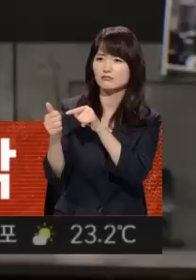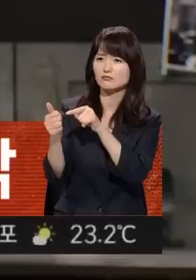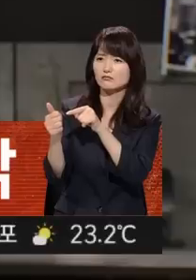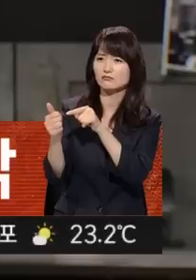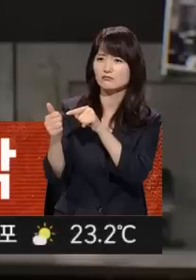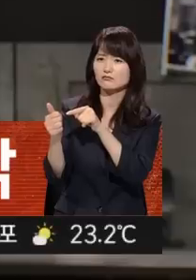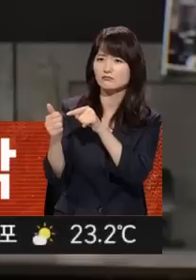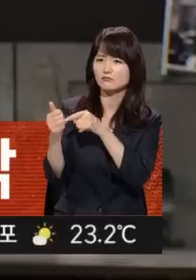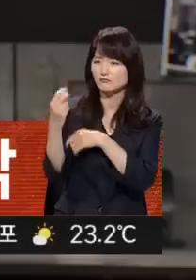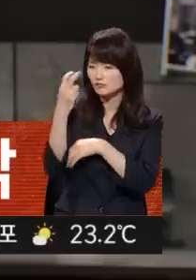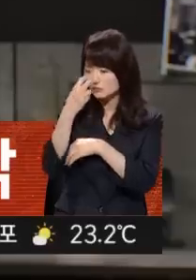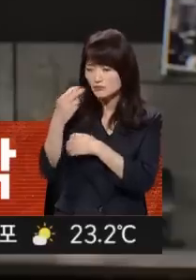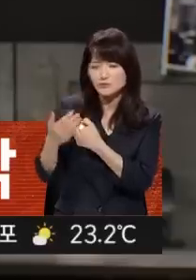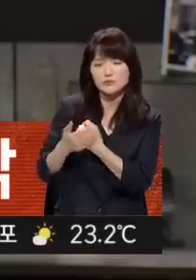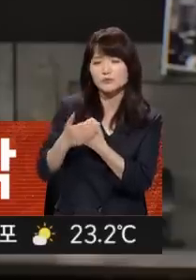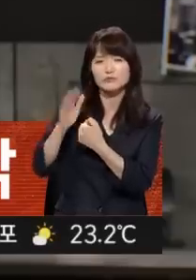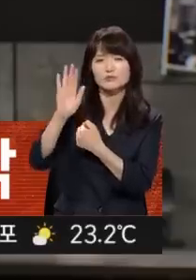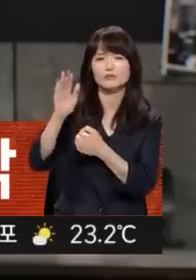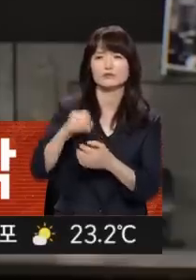형 보통 협조적이다라는